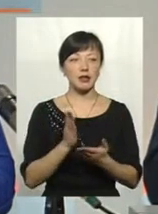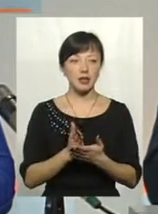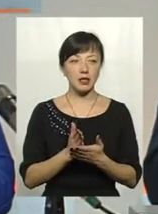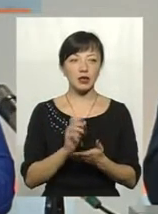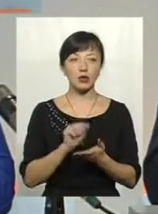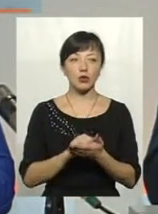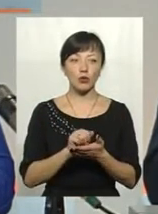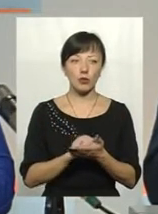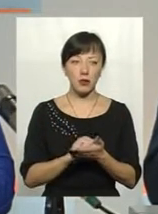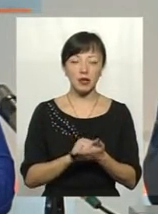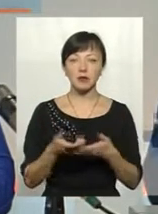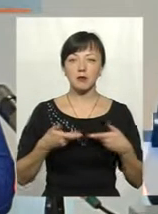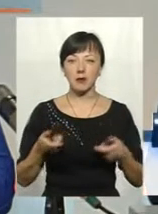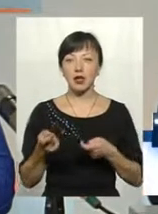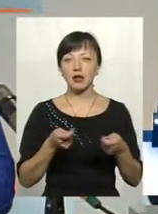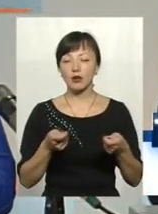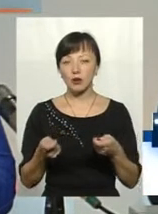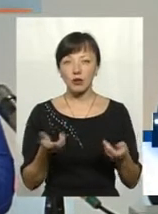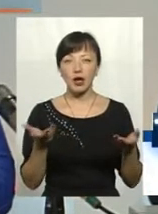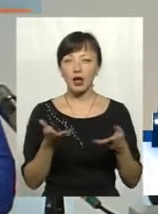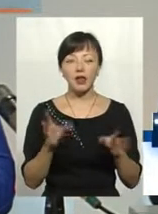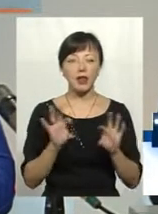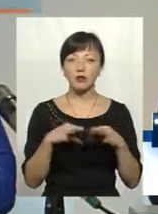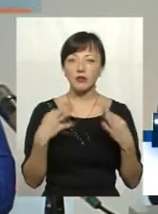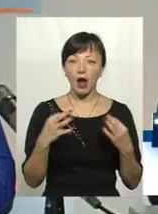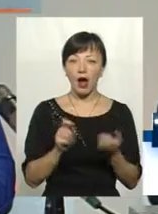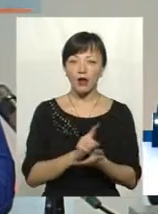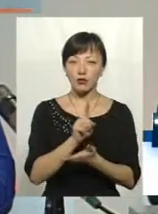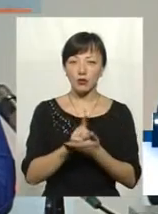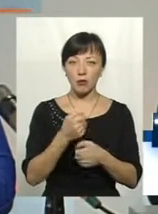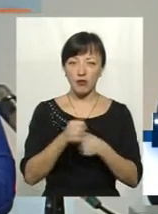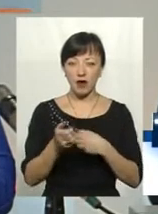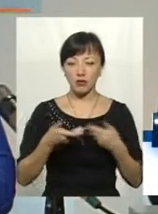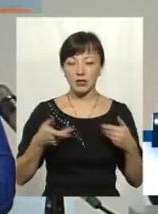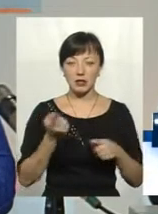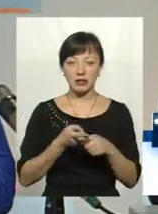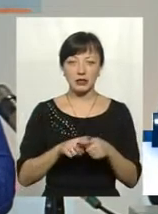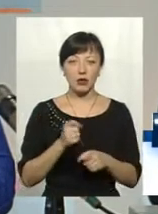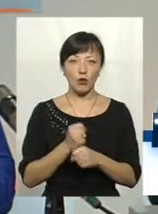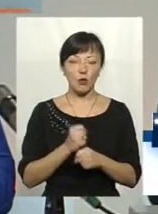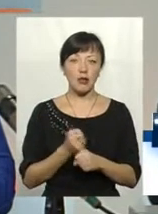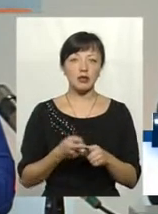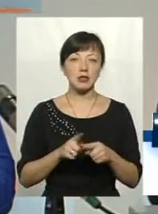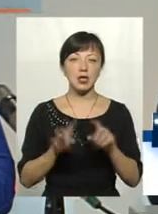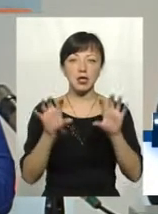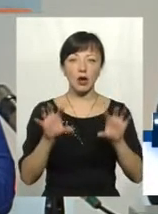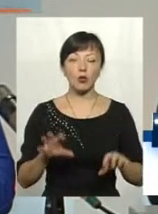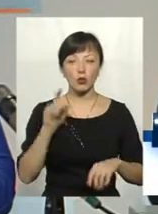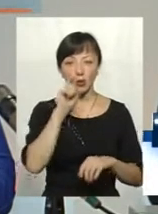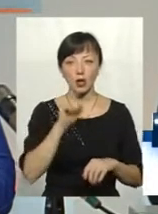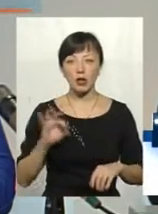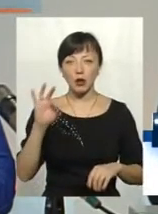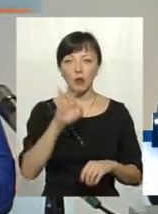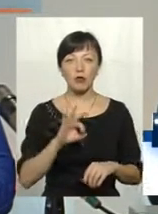документи, якими ми керуємось, які не дозволяють, а зобов'язують нас це робити. Це закон України